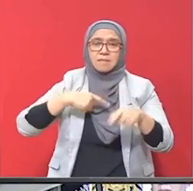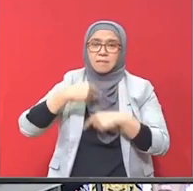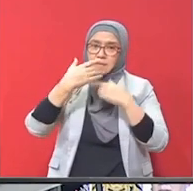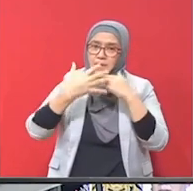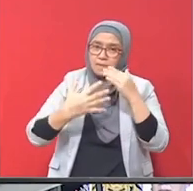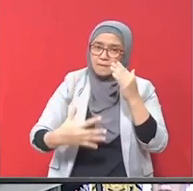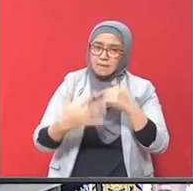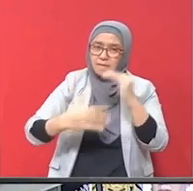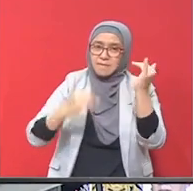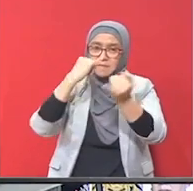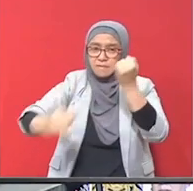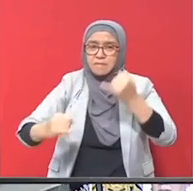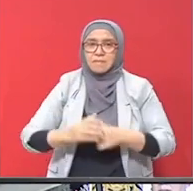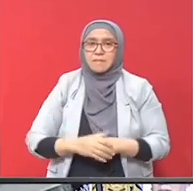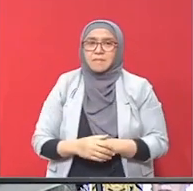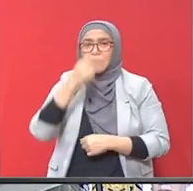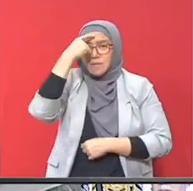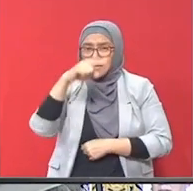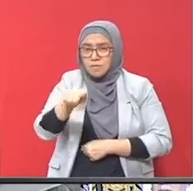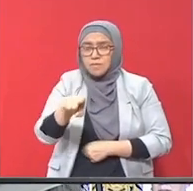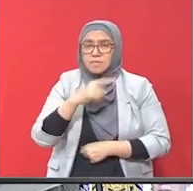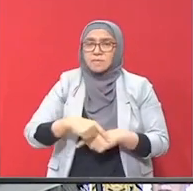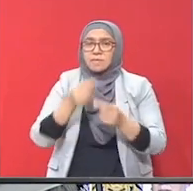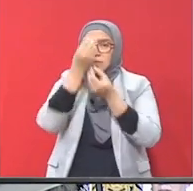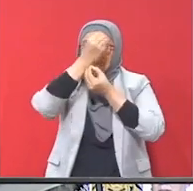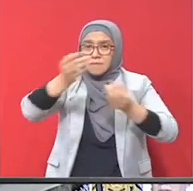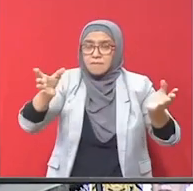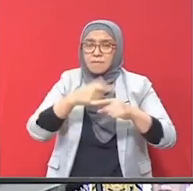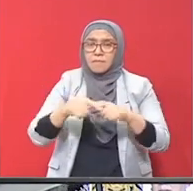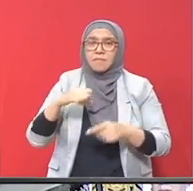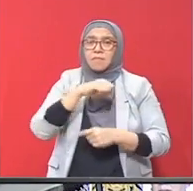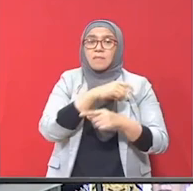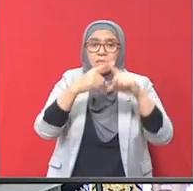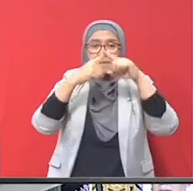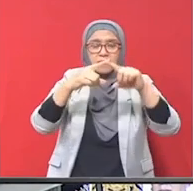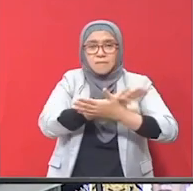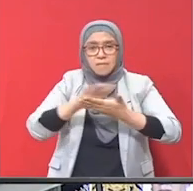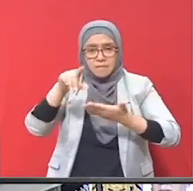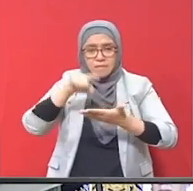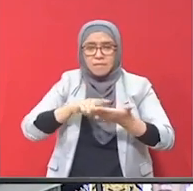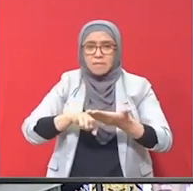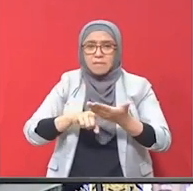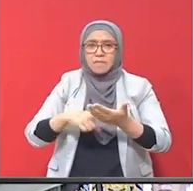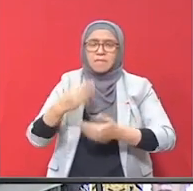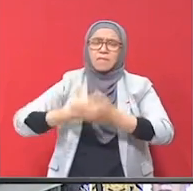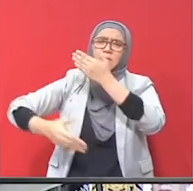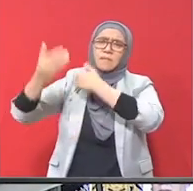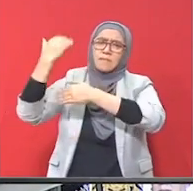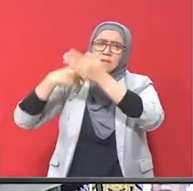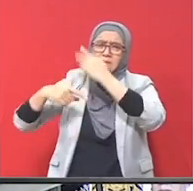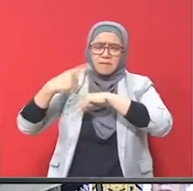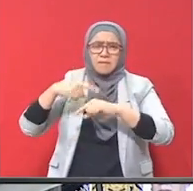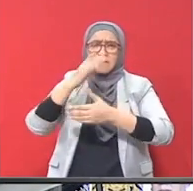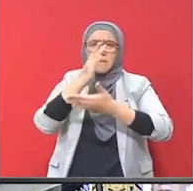yang terakhir jadi untuk menemani Dawan yang mulia ini sejak perkara ini dibahas kan pada masyarakat kedua